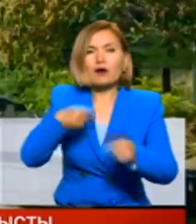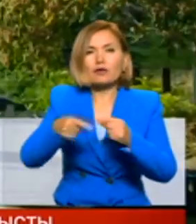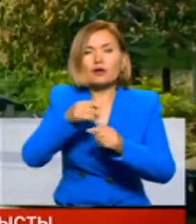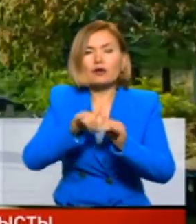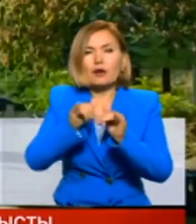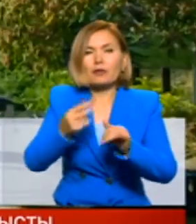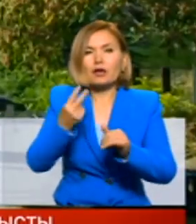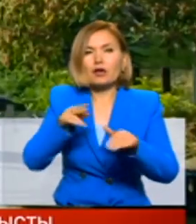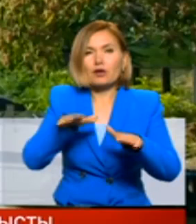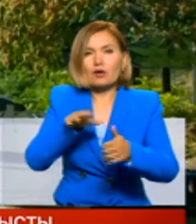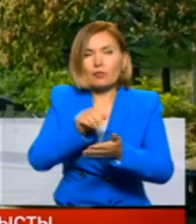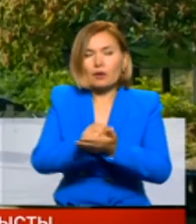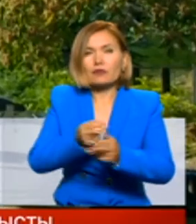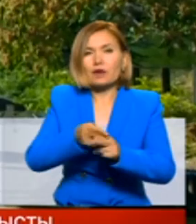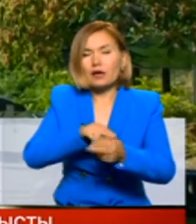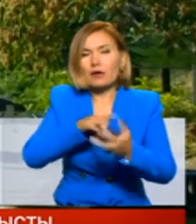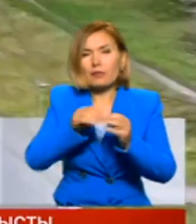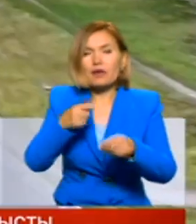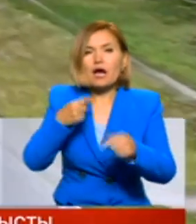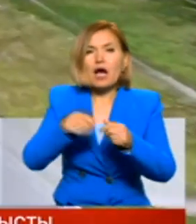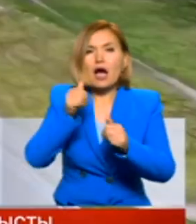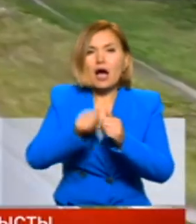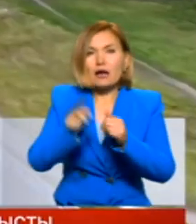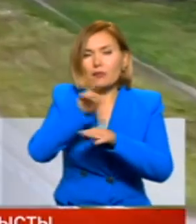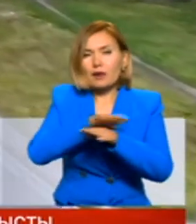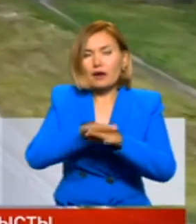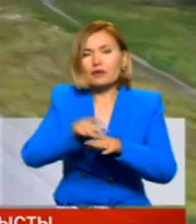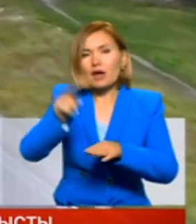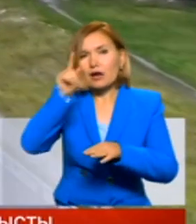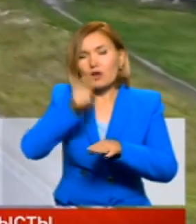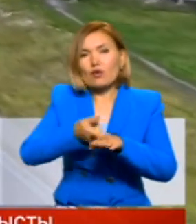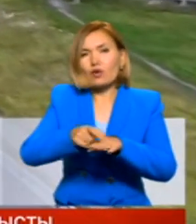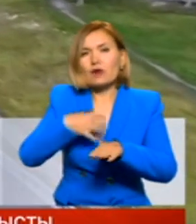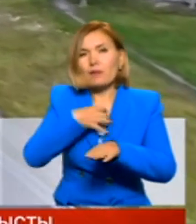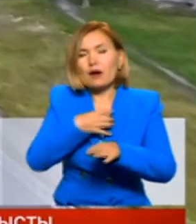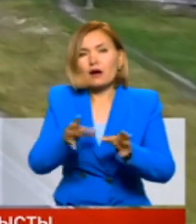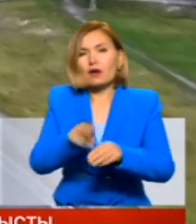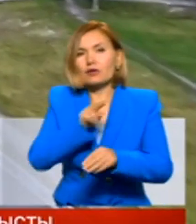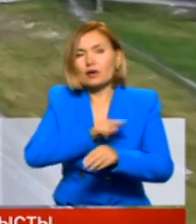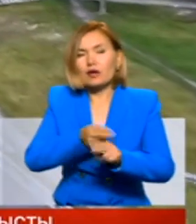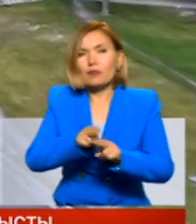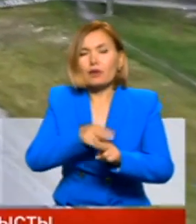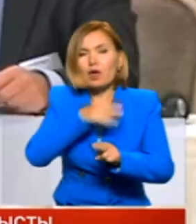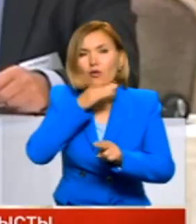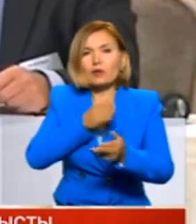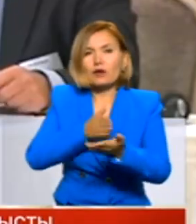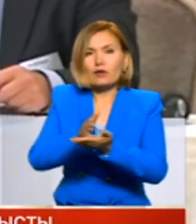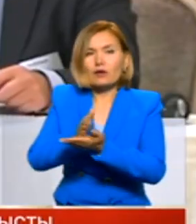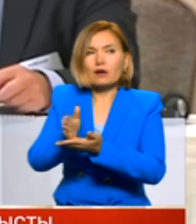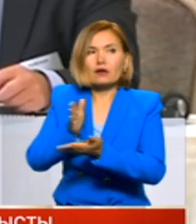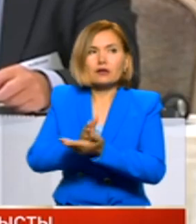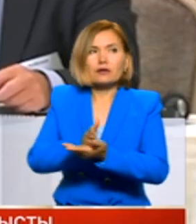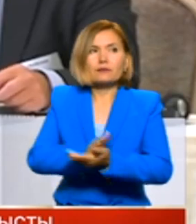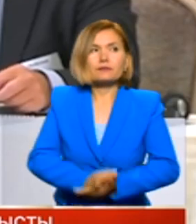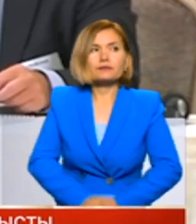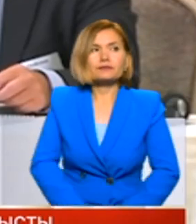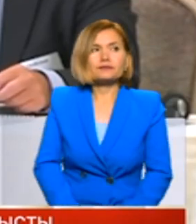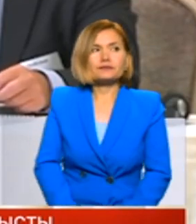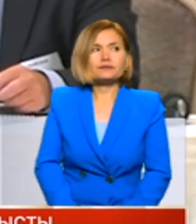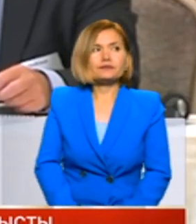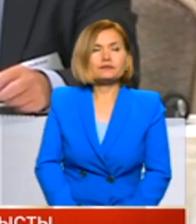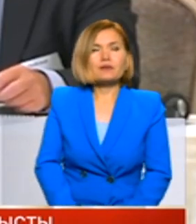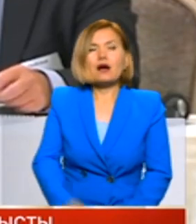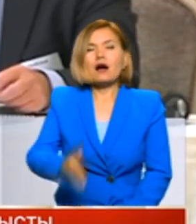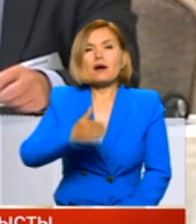бойынша екінші орында. Десе де аймақтағы әр мемлекет үшін Германия маңызды серіктес. Көп салада тәжірибесі мол. Наш регион выступает